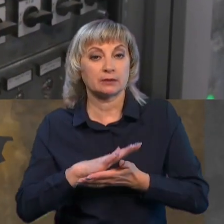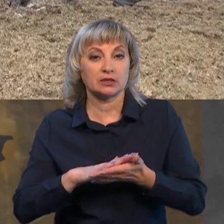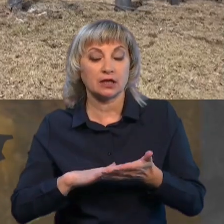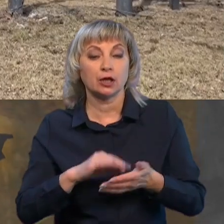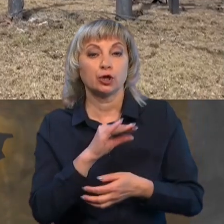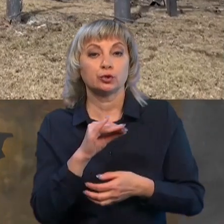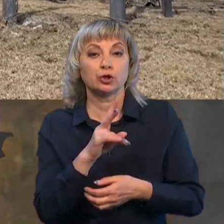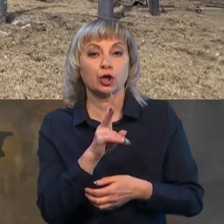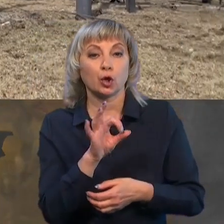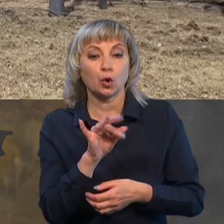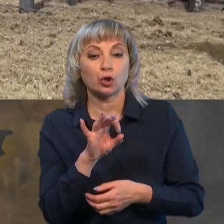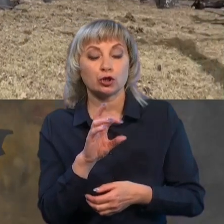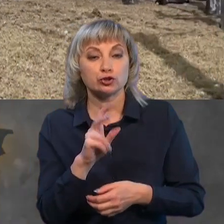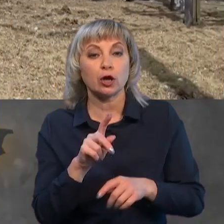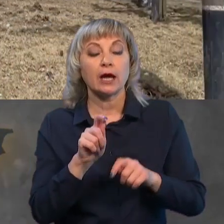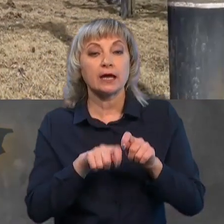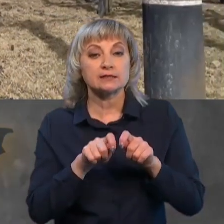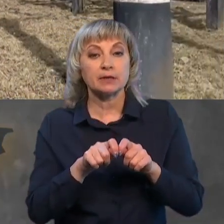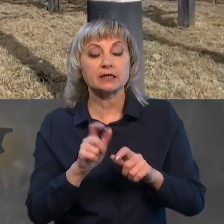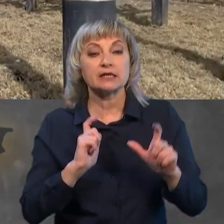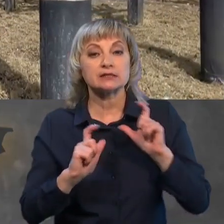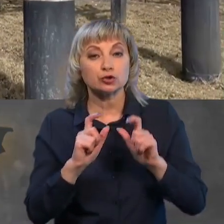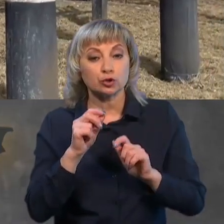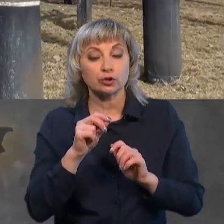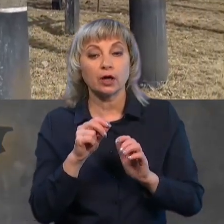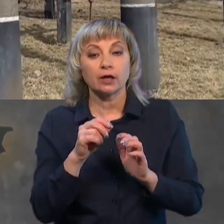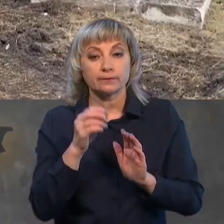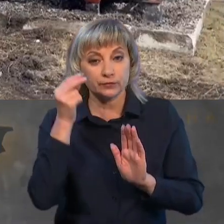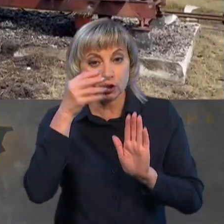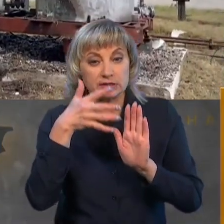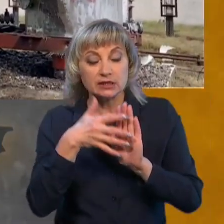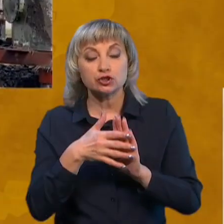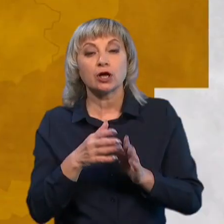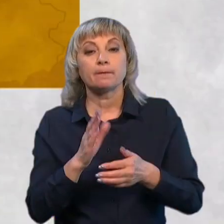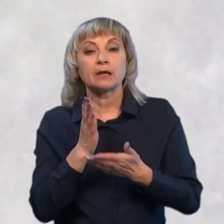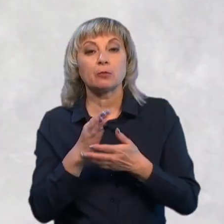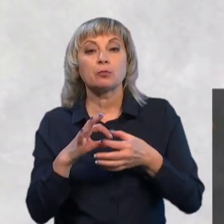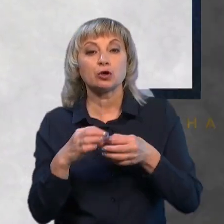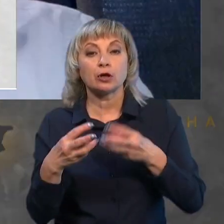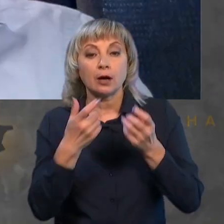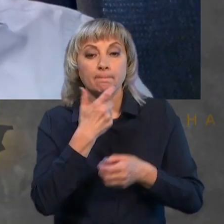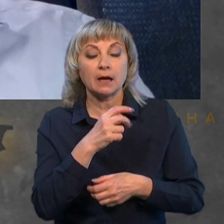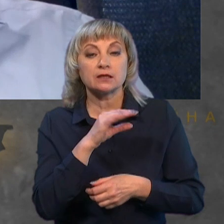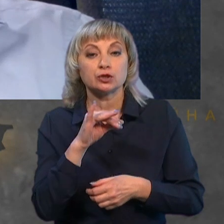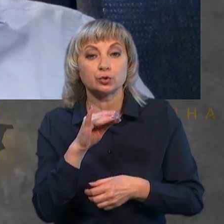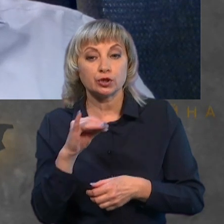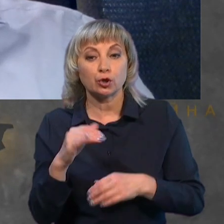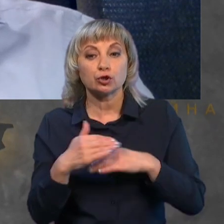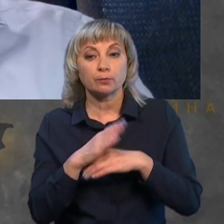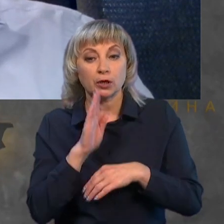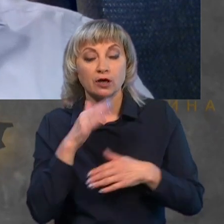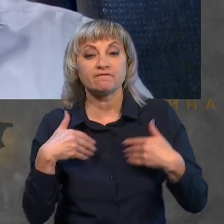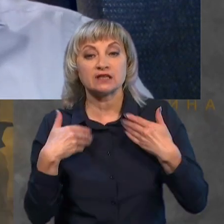Юрій Корольчук, експерт Інституту енергетичних досліджень, зараз на прямому зв'язку із нашою студією. Пане Юрію, доброго ранку, вітаємо вас в